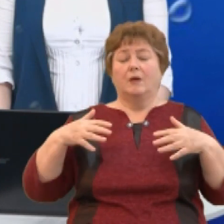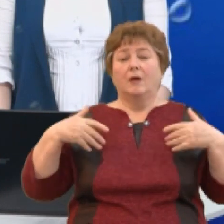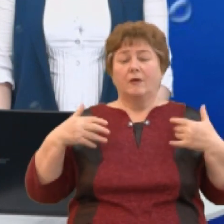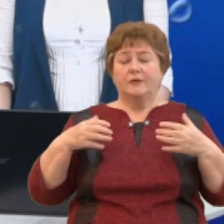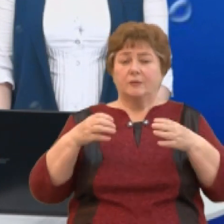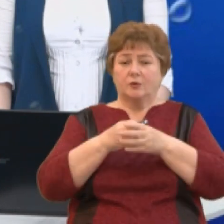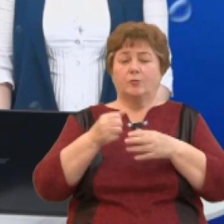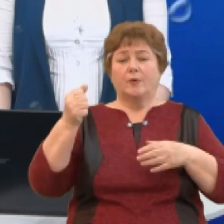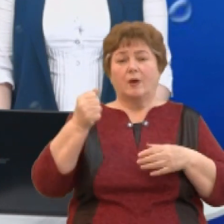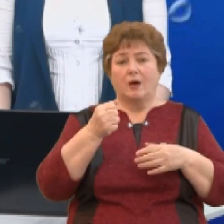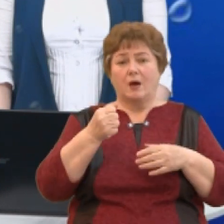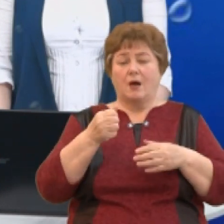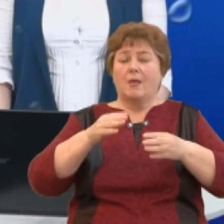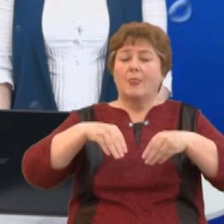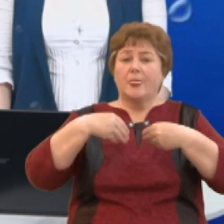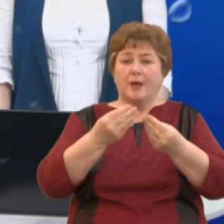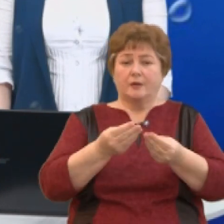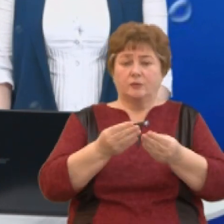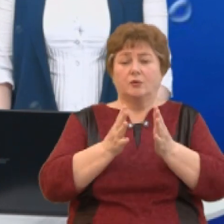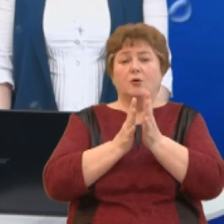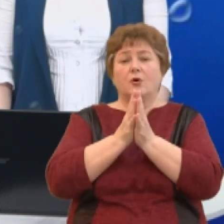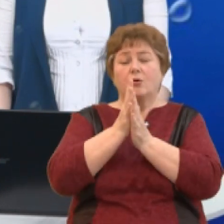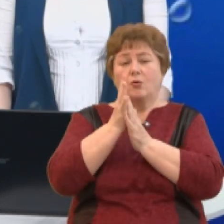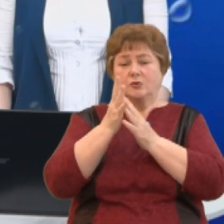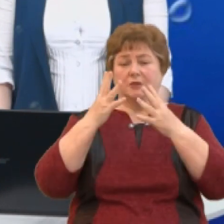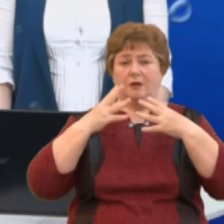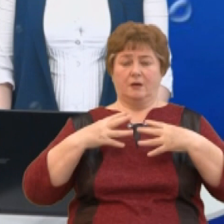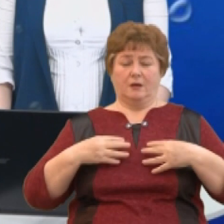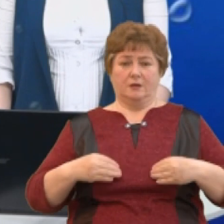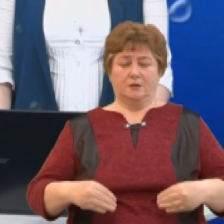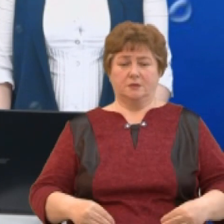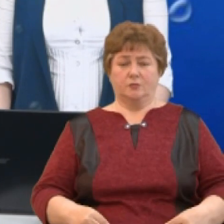Витамины группы А обеспечивают рост организма.